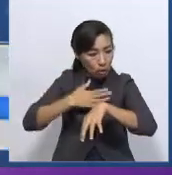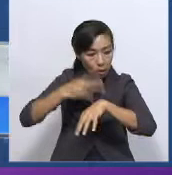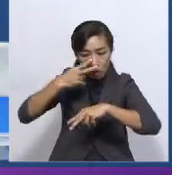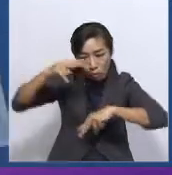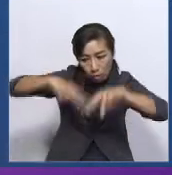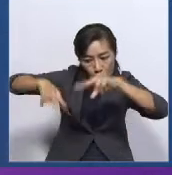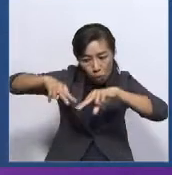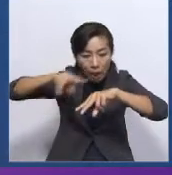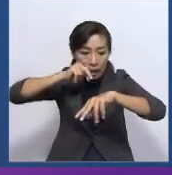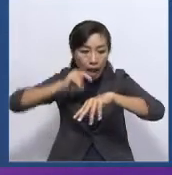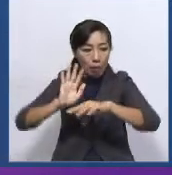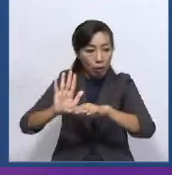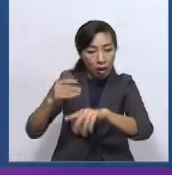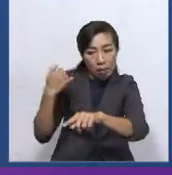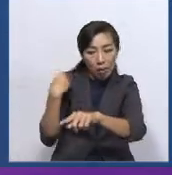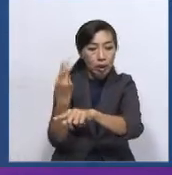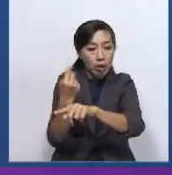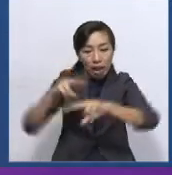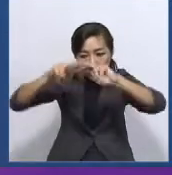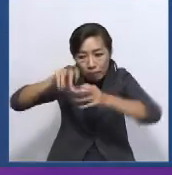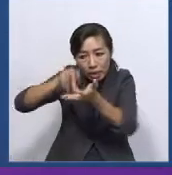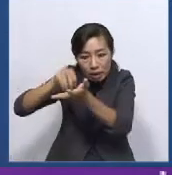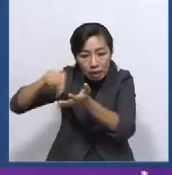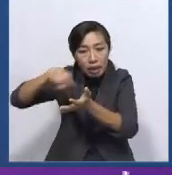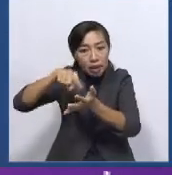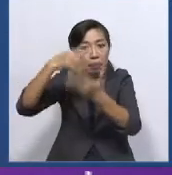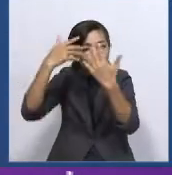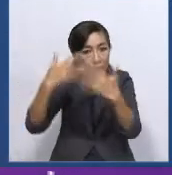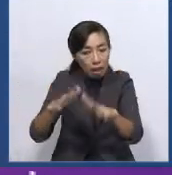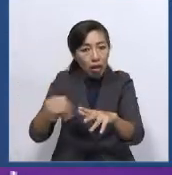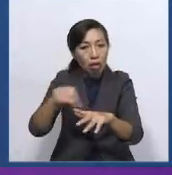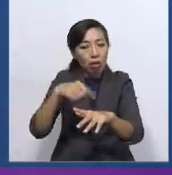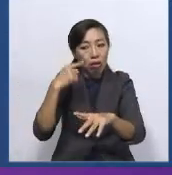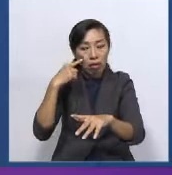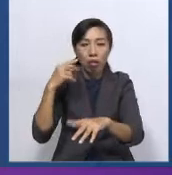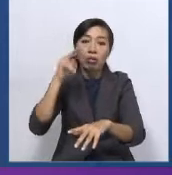ต้นทุนน้ำว่าเรามีต้นทุนน้ำอยู่เท่าไหร่ยังไงแล้วก็เรา